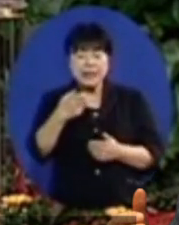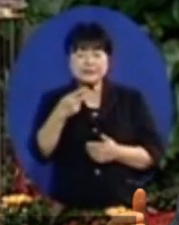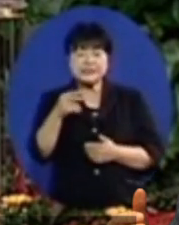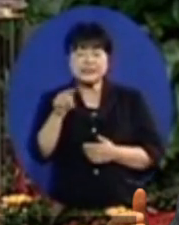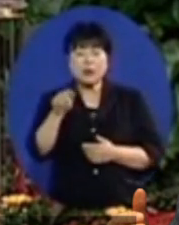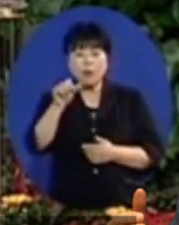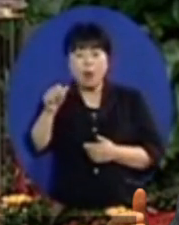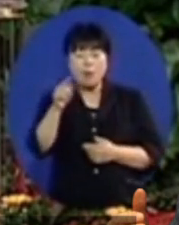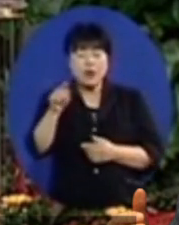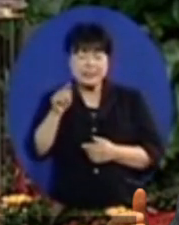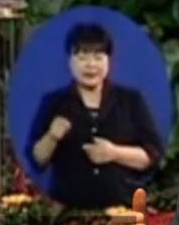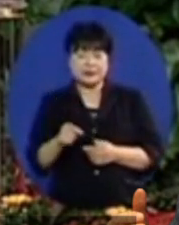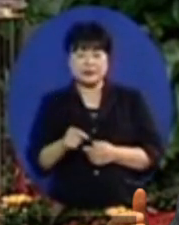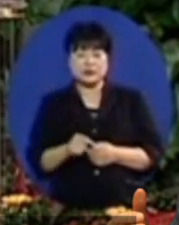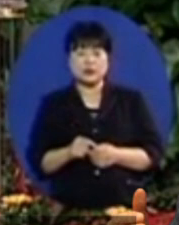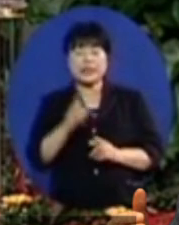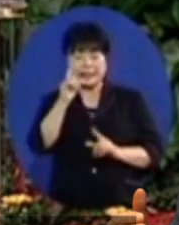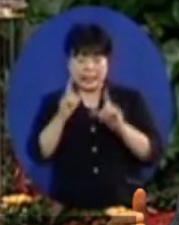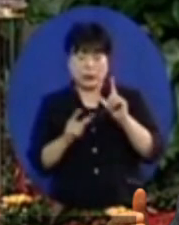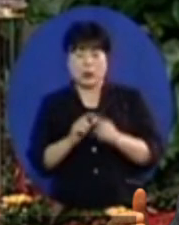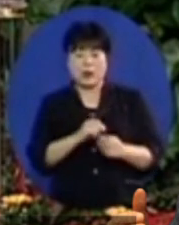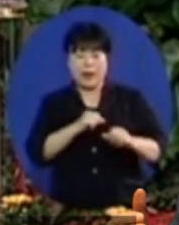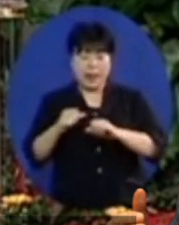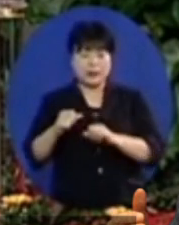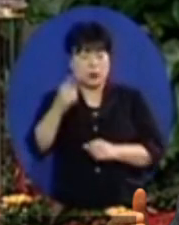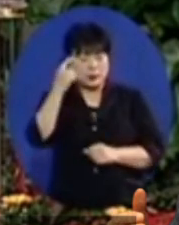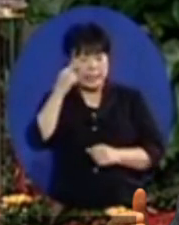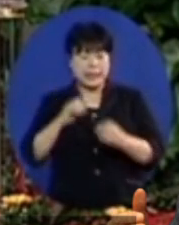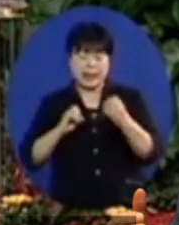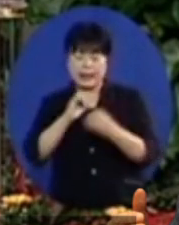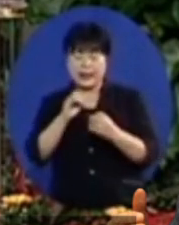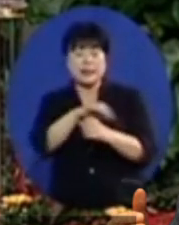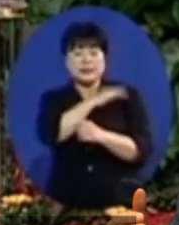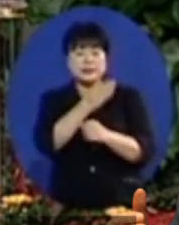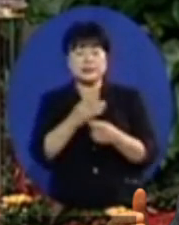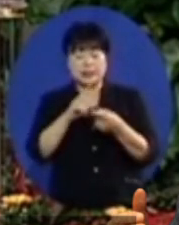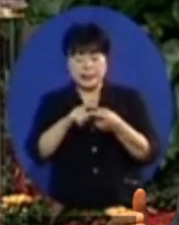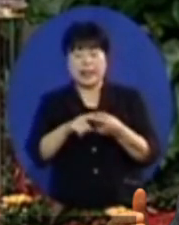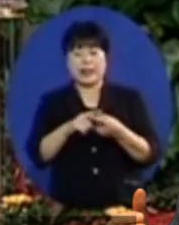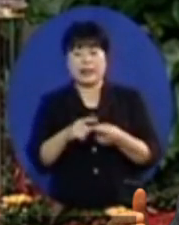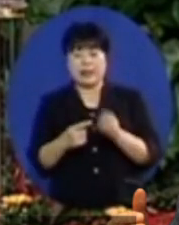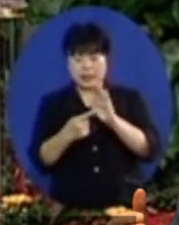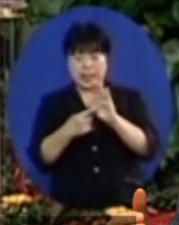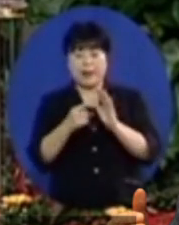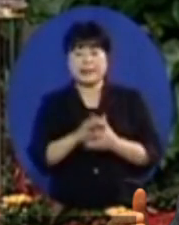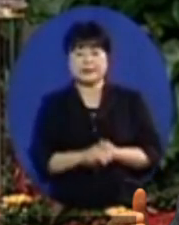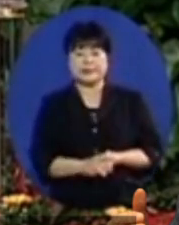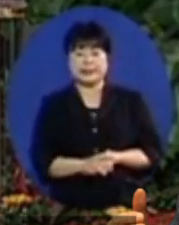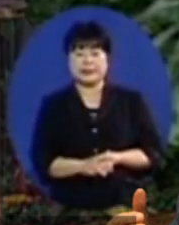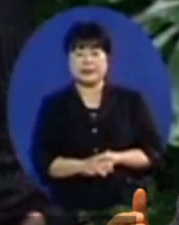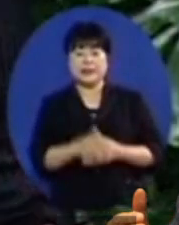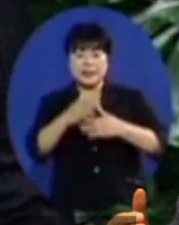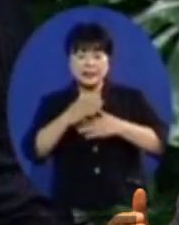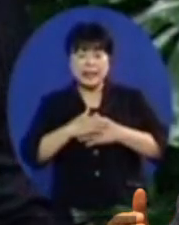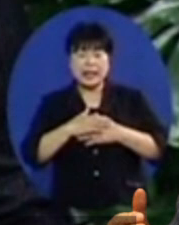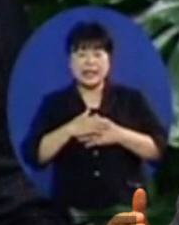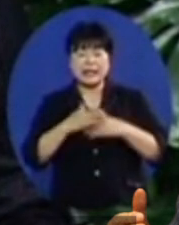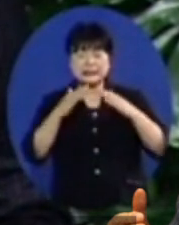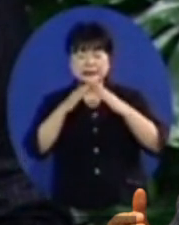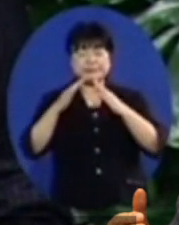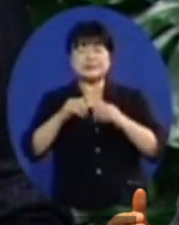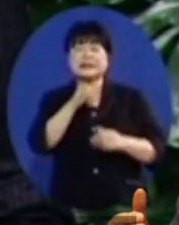87.5%는 우리의 태도와 의사소통 능력에 달려있다고 말합니다. 나는 집안이